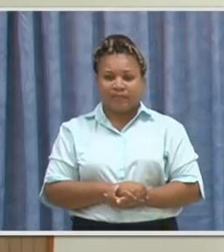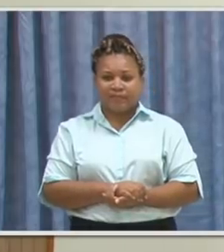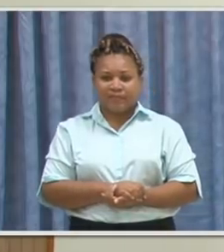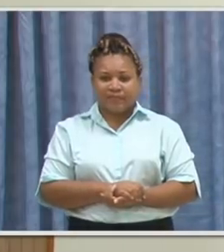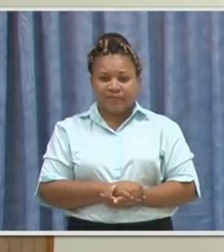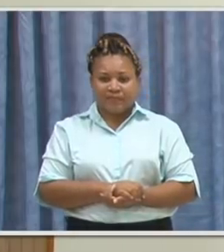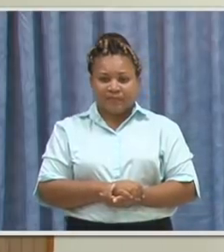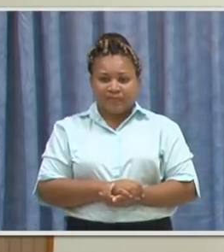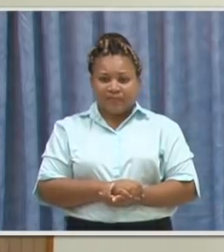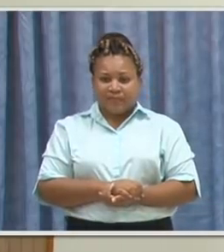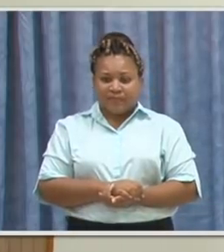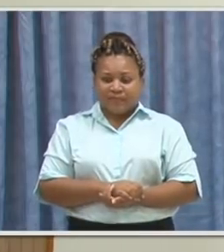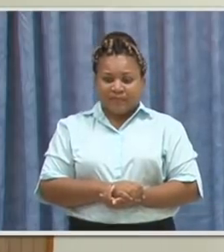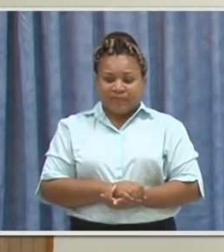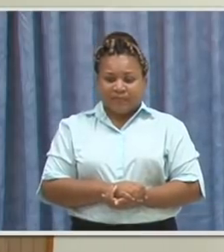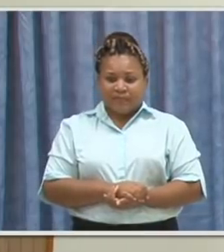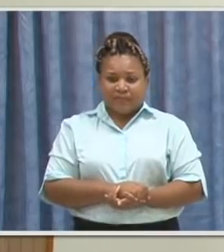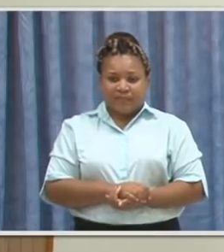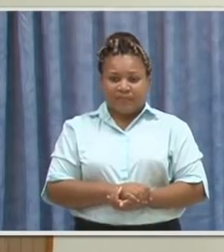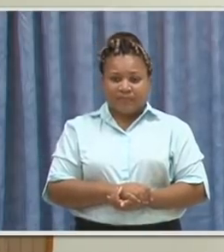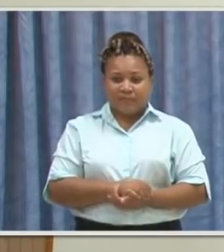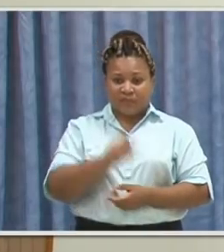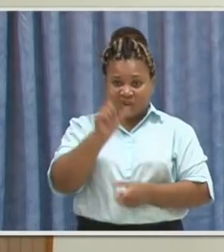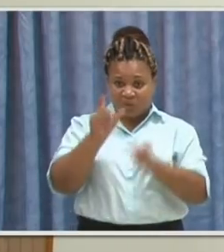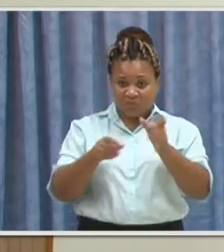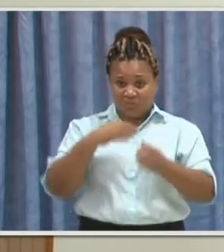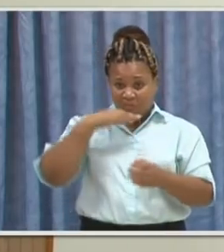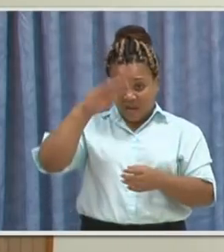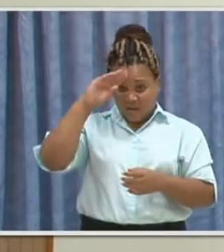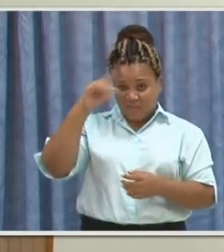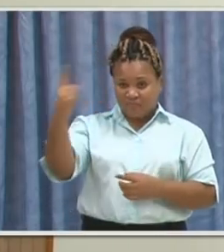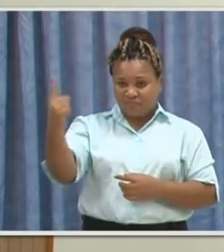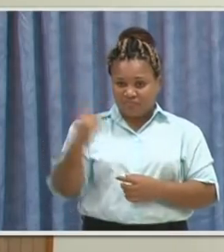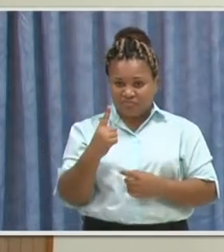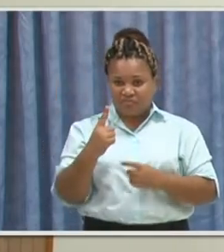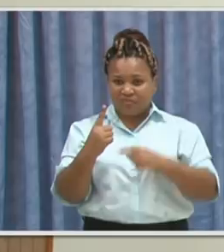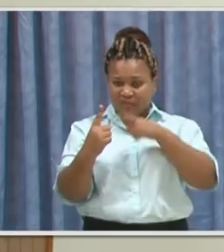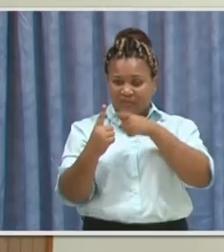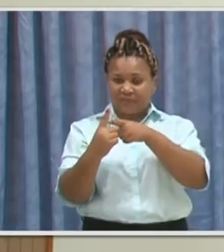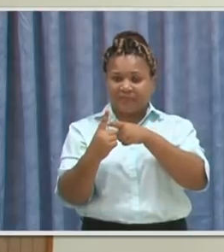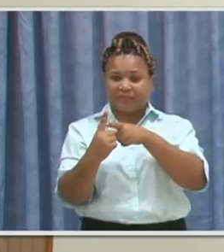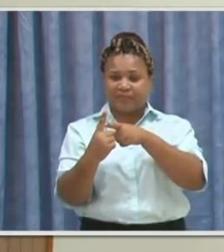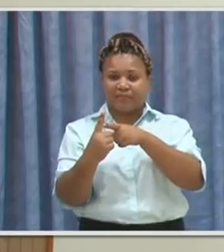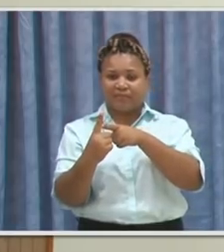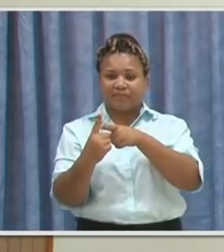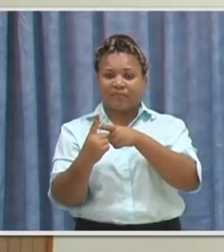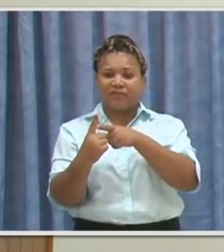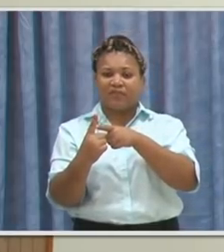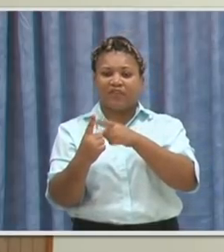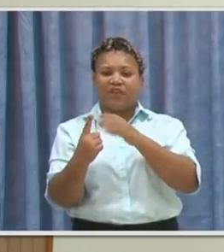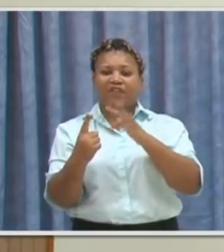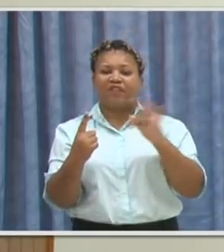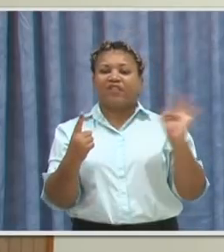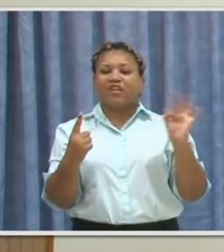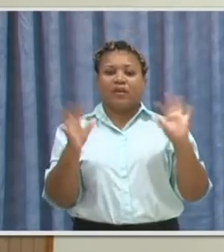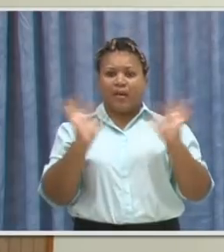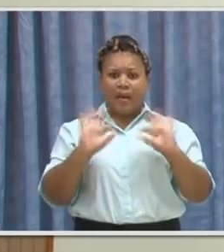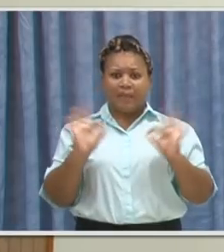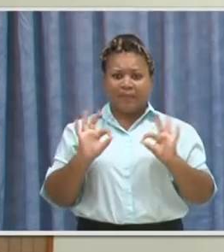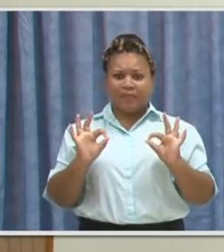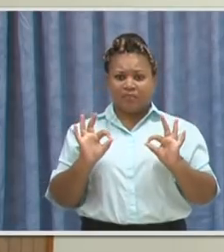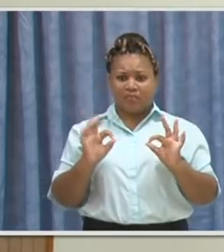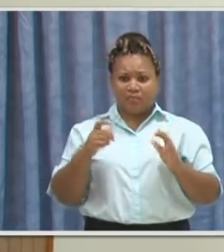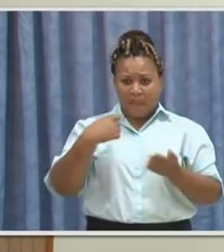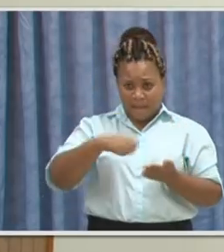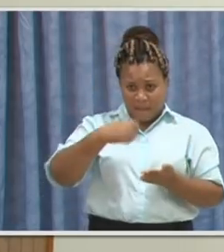Et dans ce cas, ça, monsieur hollandais, nous avons commencé à cause et nous